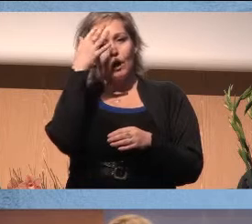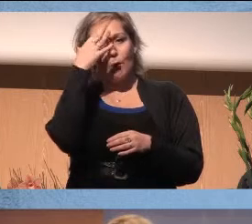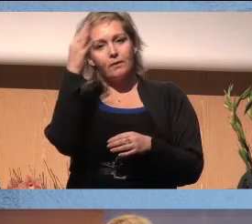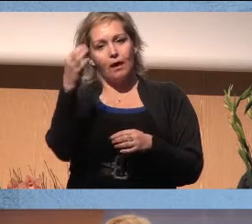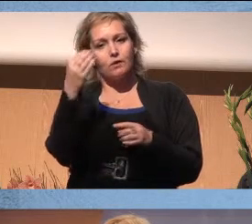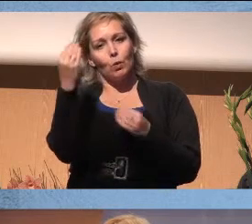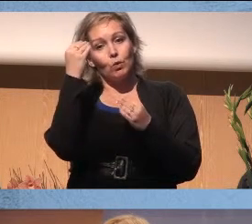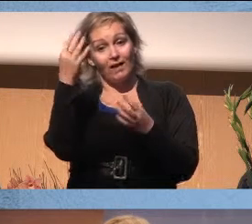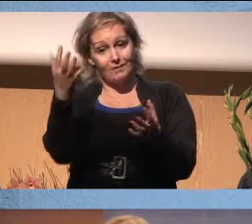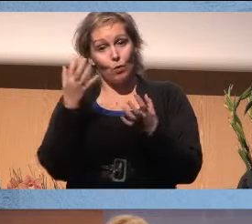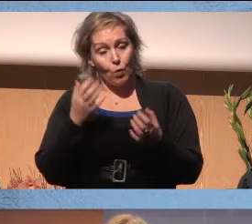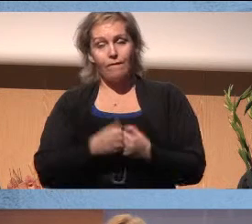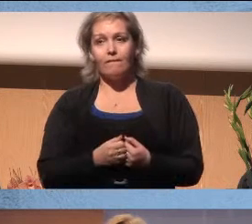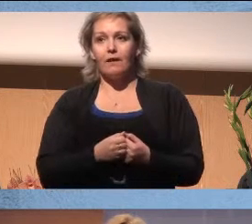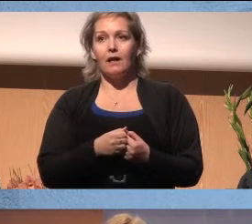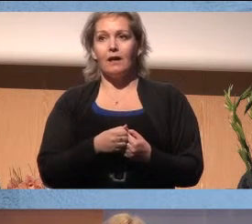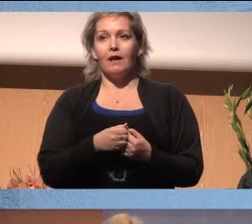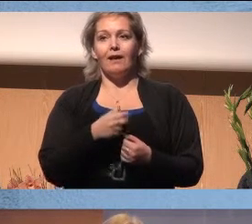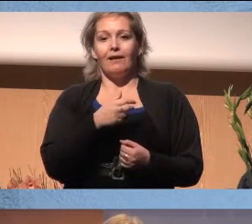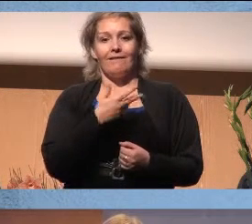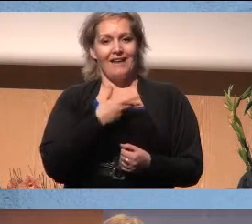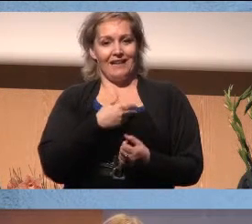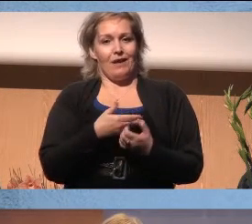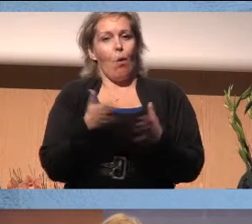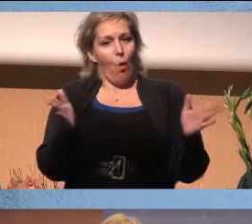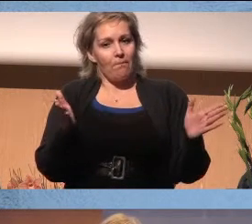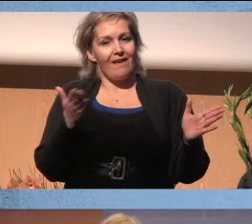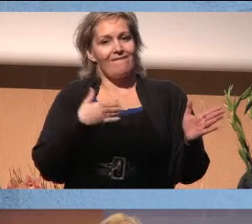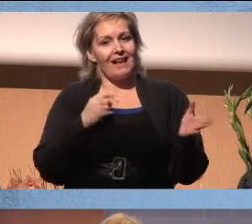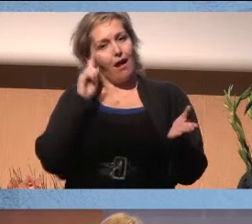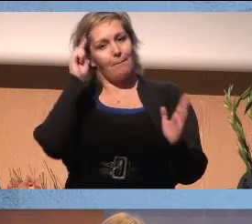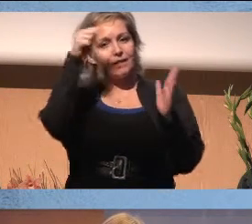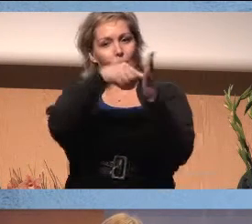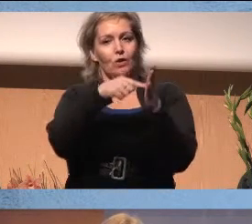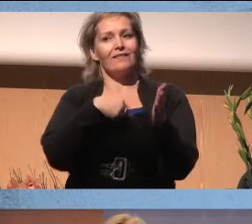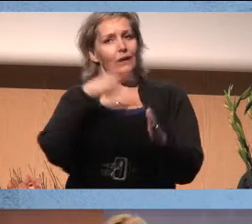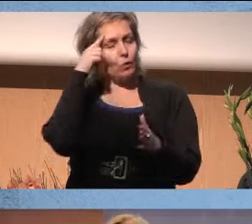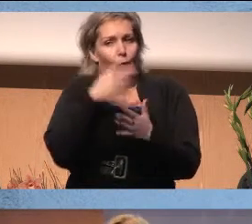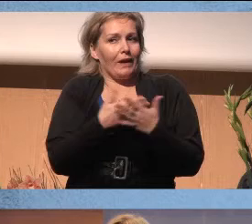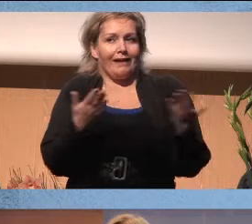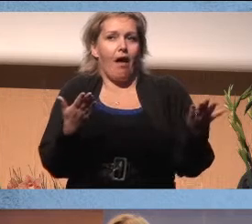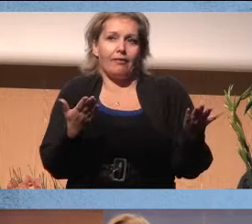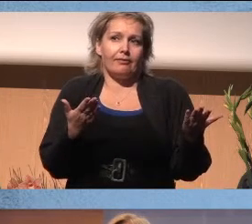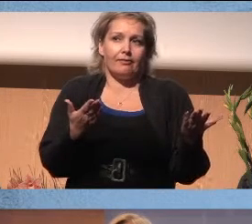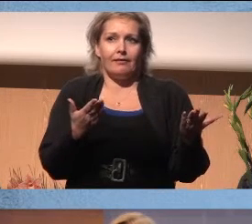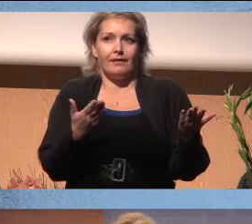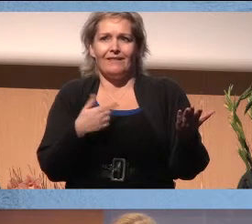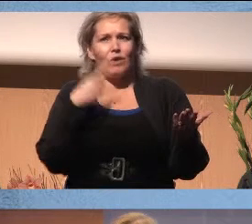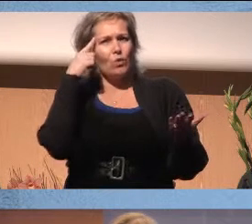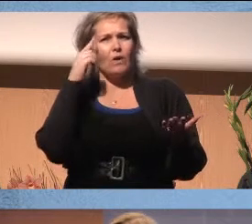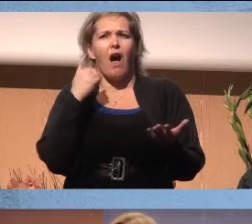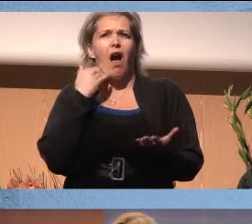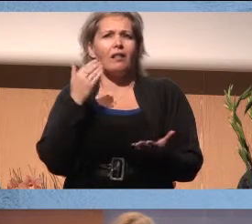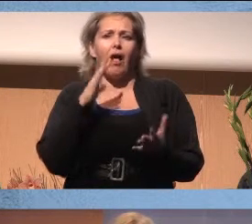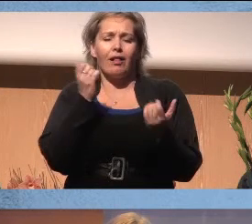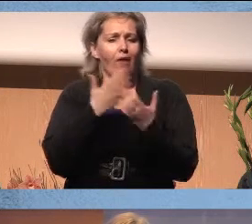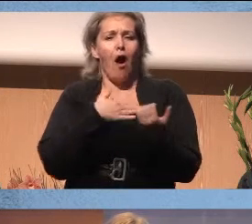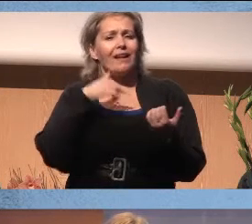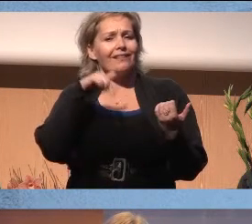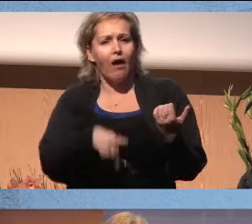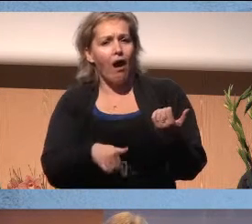kompetanse og utdanningsbehov. Vi ganske åpne, vi ganske ambisiøse. Vi tror ikke at alt vi har i